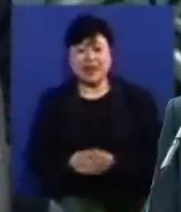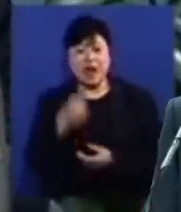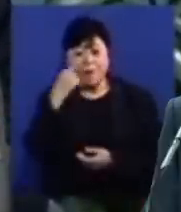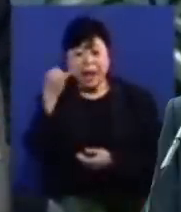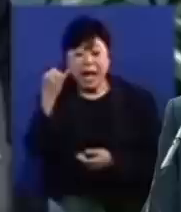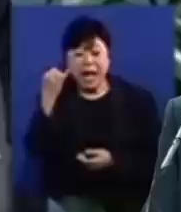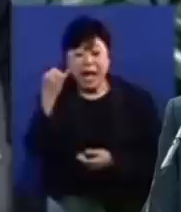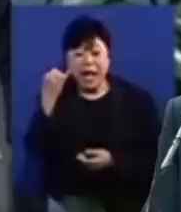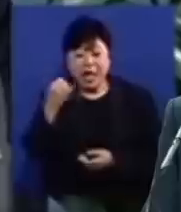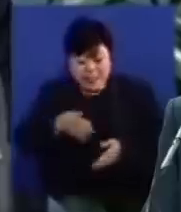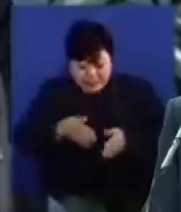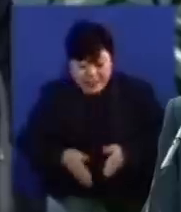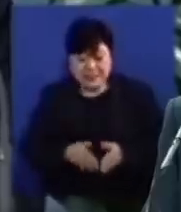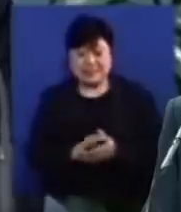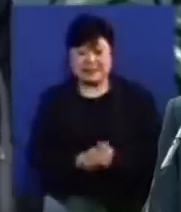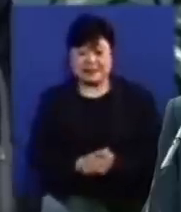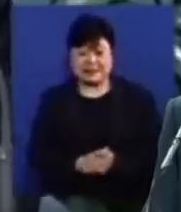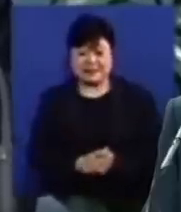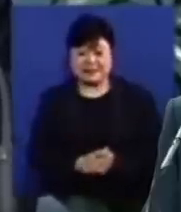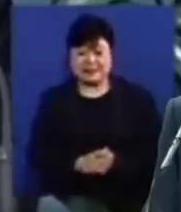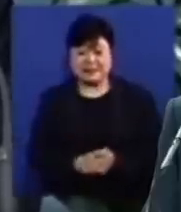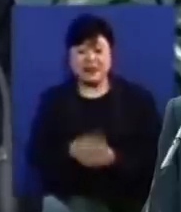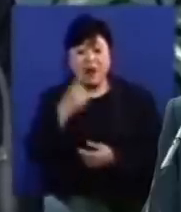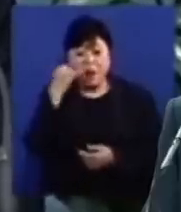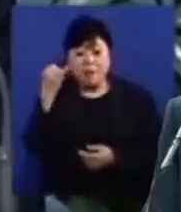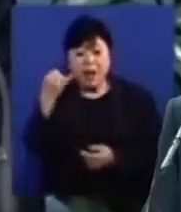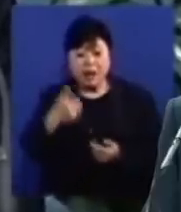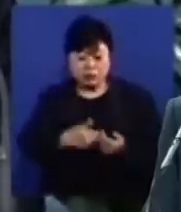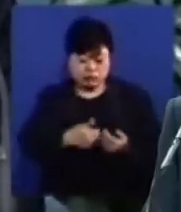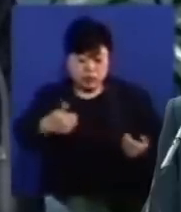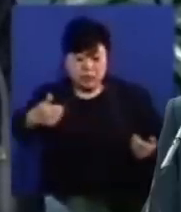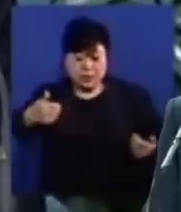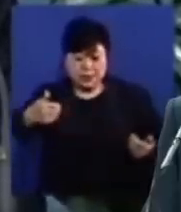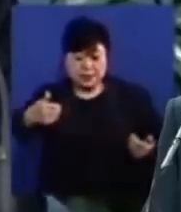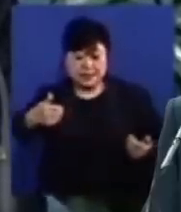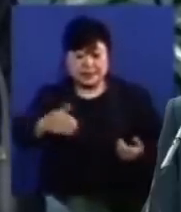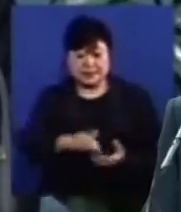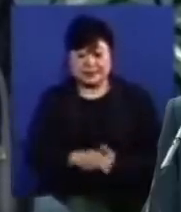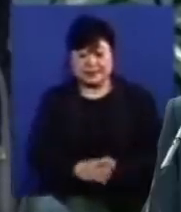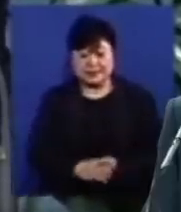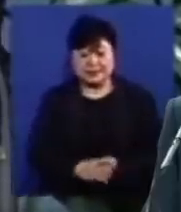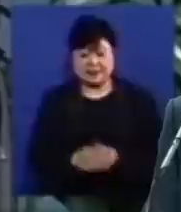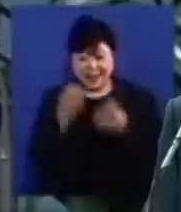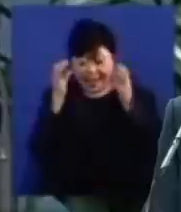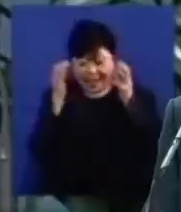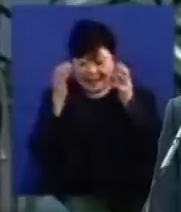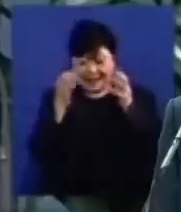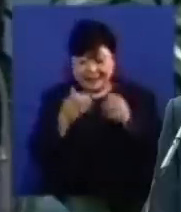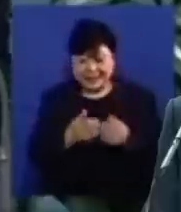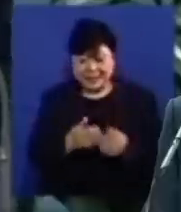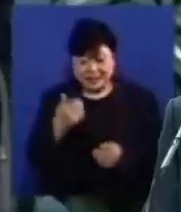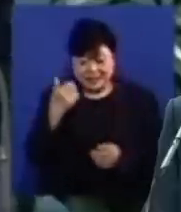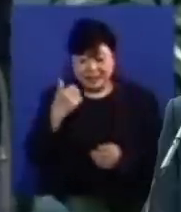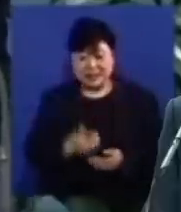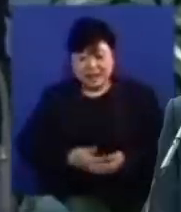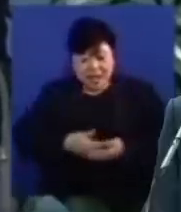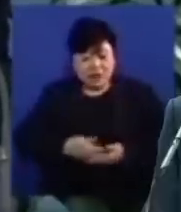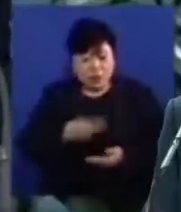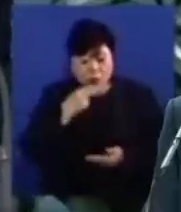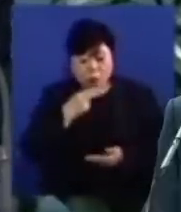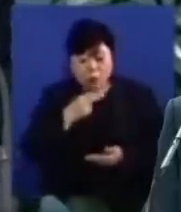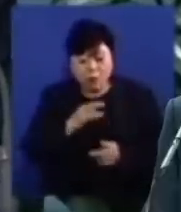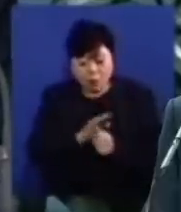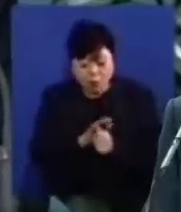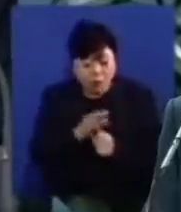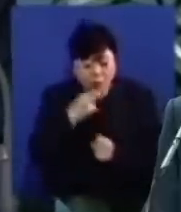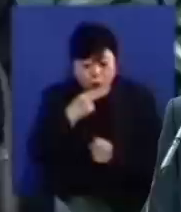어머니가 낳자마자 어머니에서 분리해가지고서 어린아이를 안아주지도 아니하고 말도 안